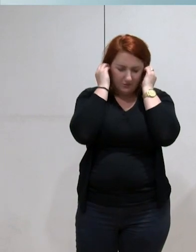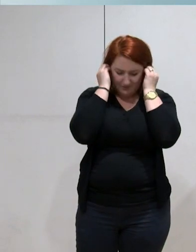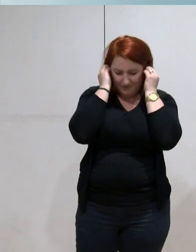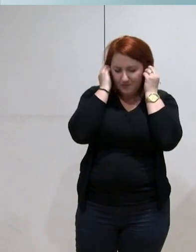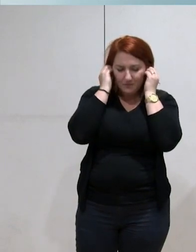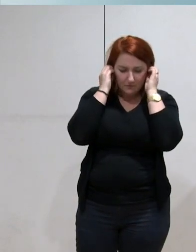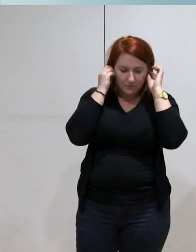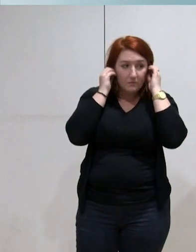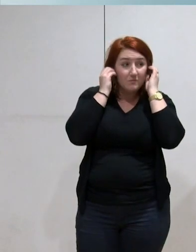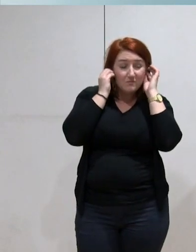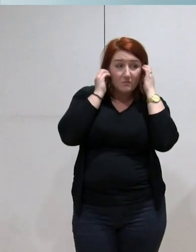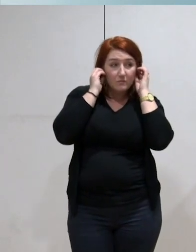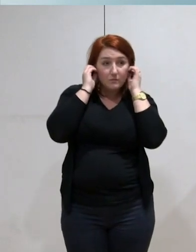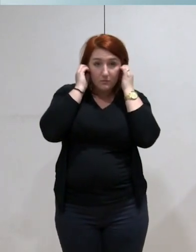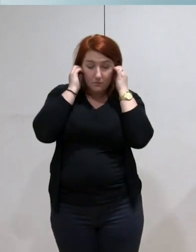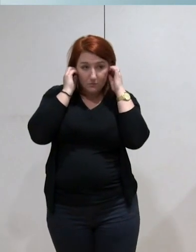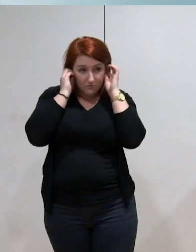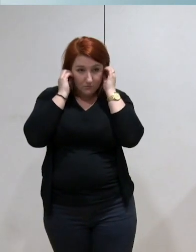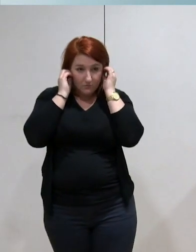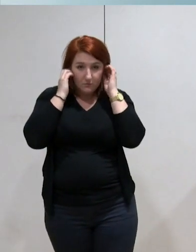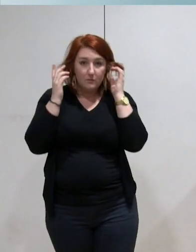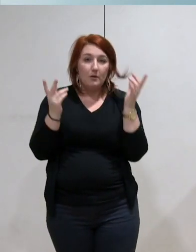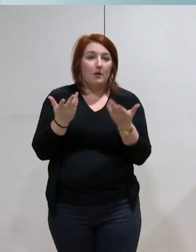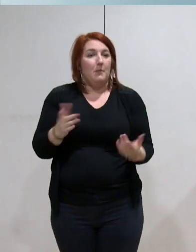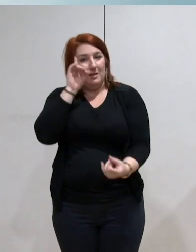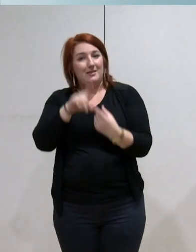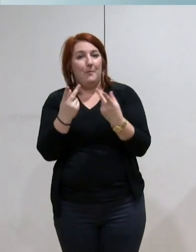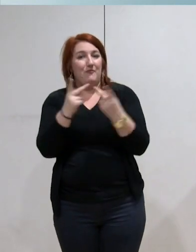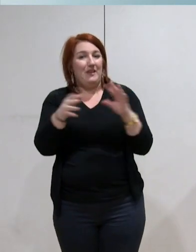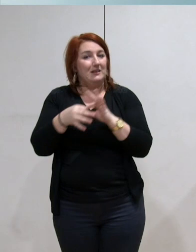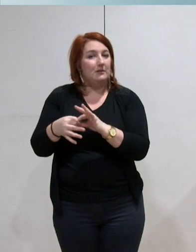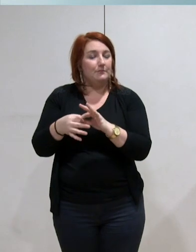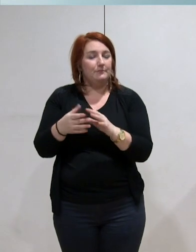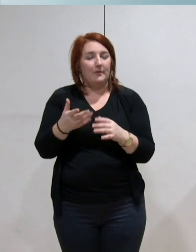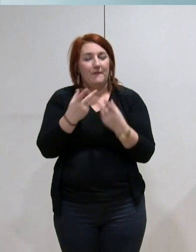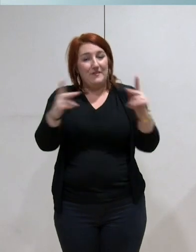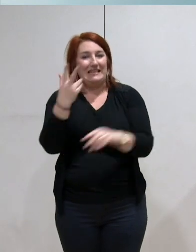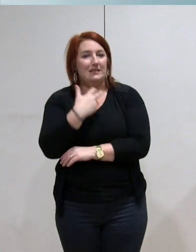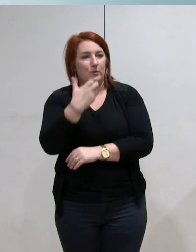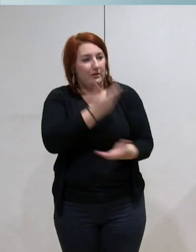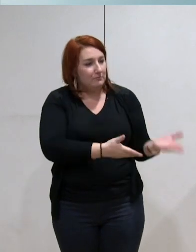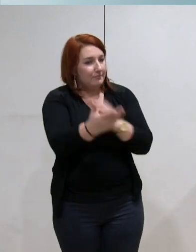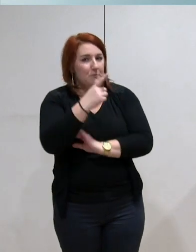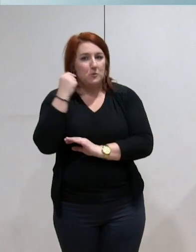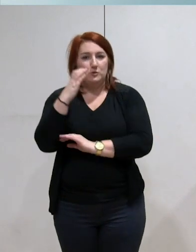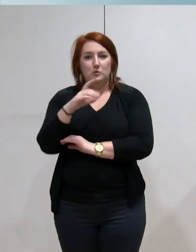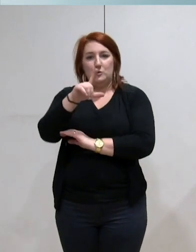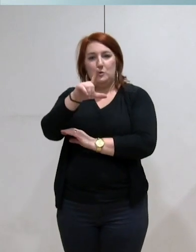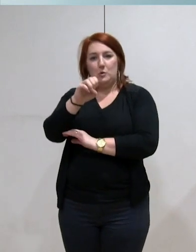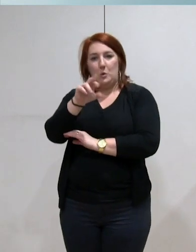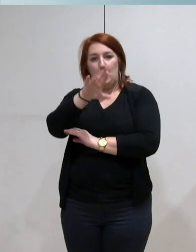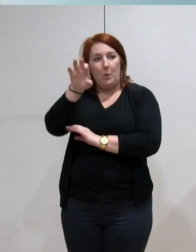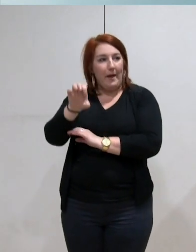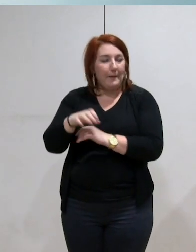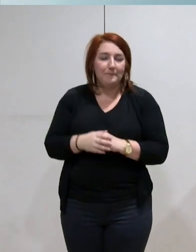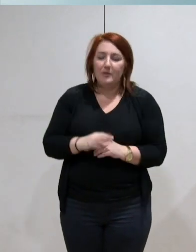je donne la parole à Monsieur Monsieur clloer Merci monsieur le Maire peut-être pour redétailler un petit peu plus ce que